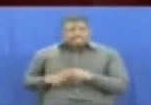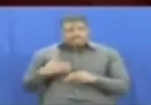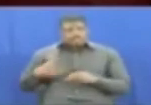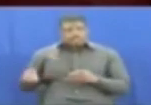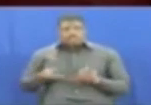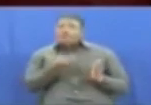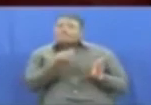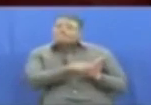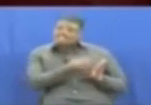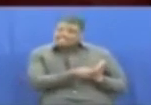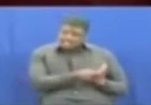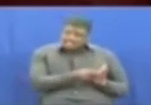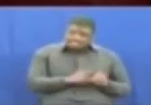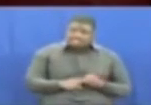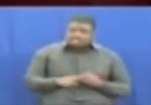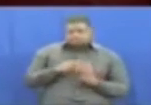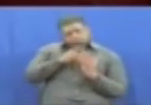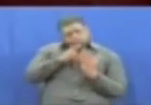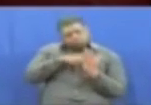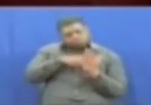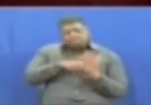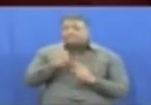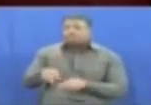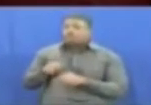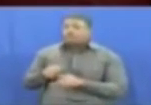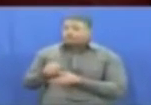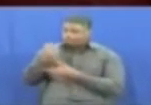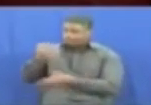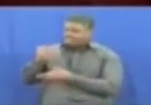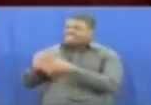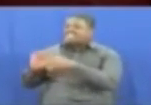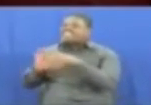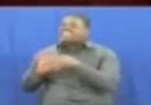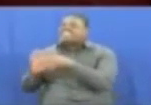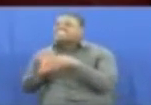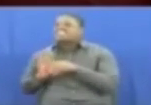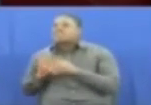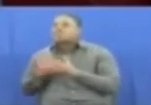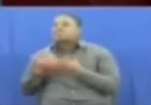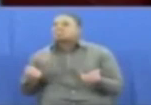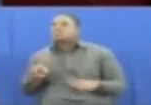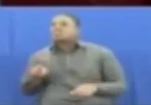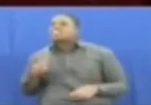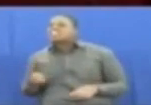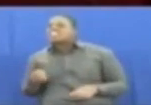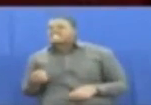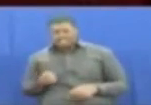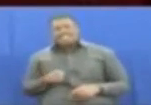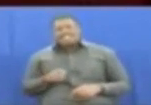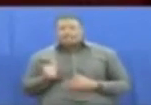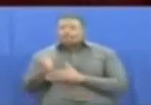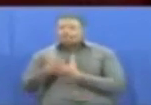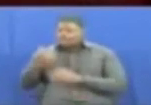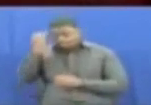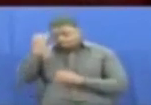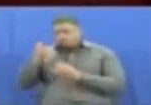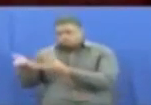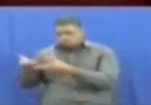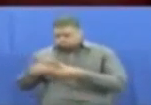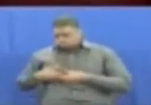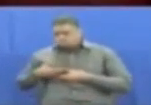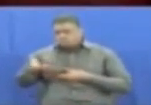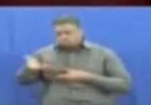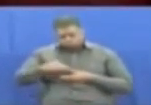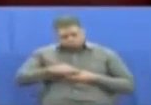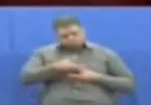fedha, bajeti ile anayoisoma inakuwa ni bajeti shirikishi, kwa sababu imechukua na baadhi ya maoni ya